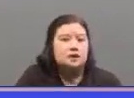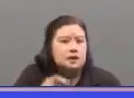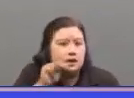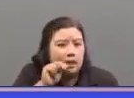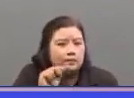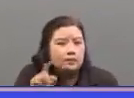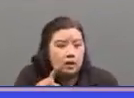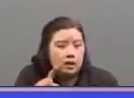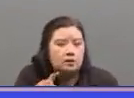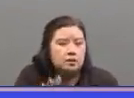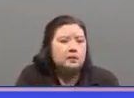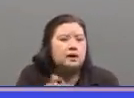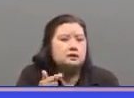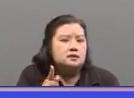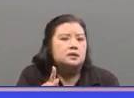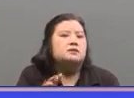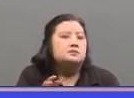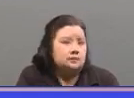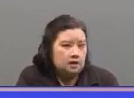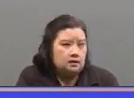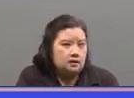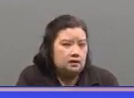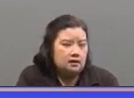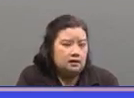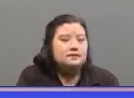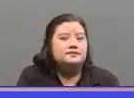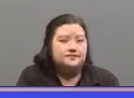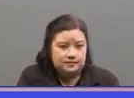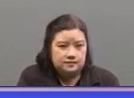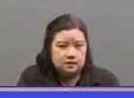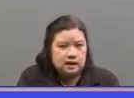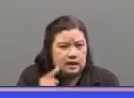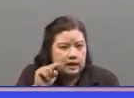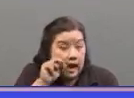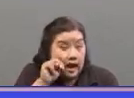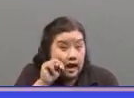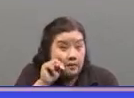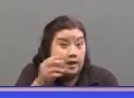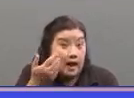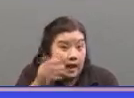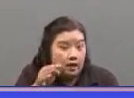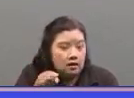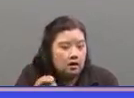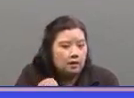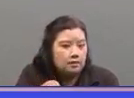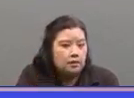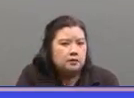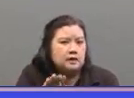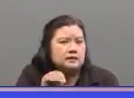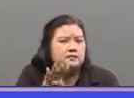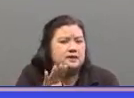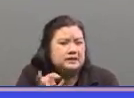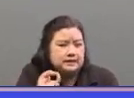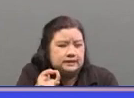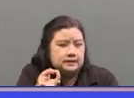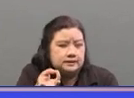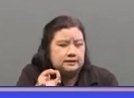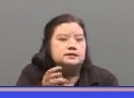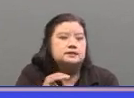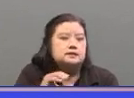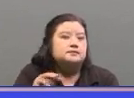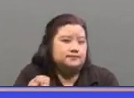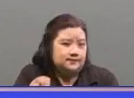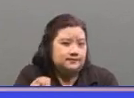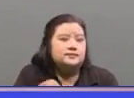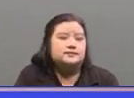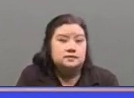ำชุมชนนะคะผู้นำชุมชนเนี่ยจะทำงานร่วมกับเจ้าหน้าที่องค์กรปกครองส่วนท้องถิ่นนะคะแล้วก็ให้ความช่ว